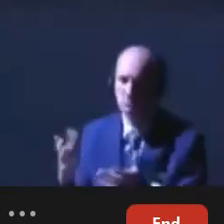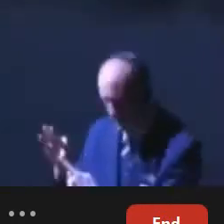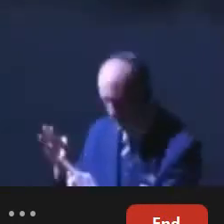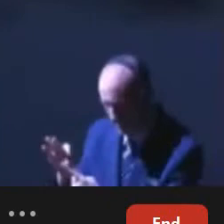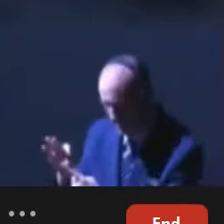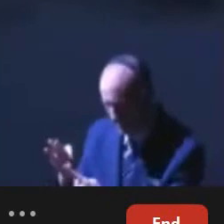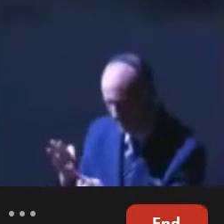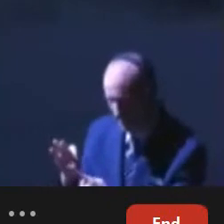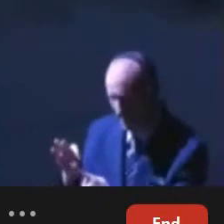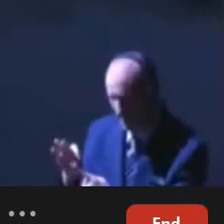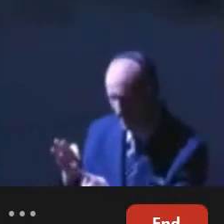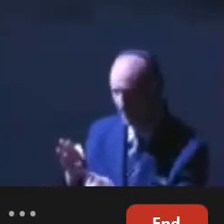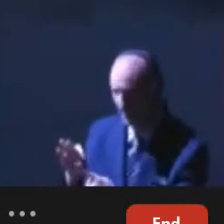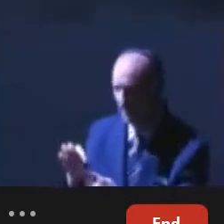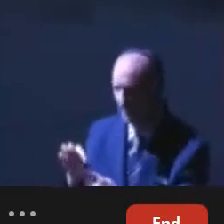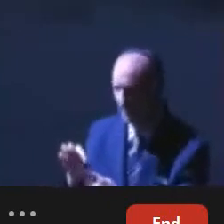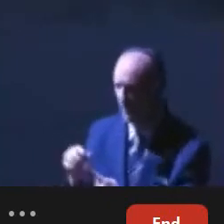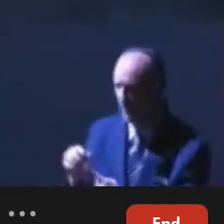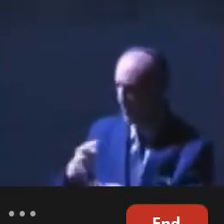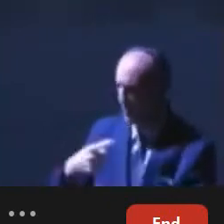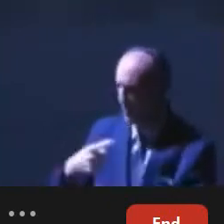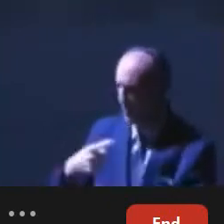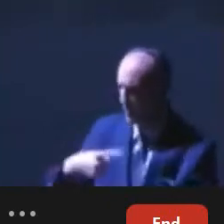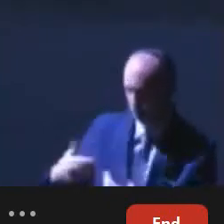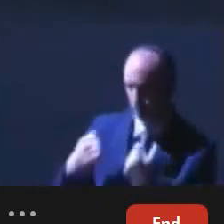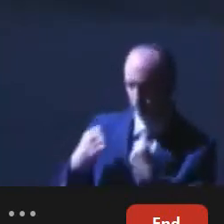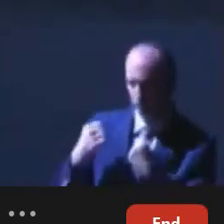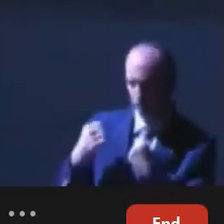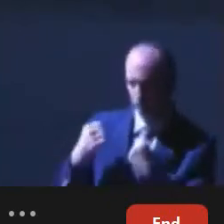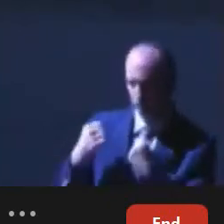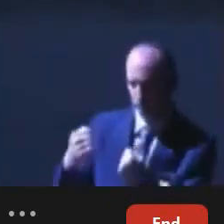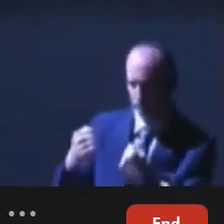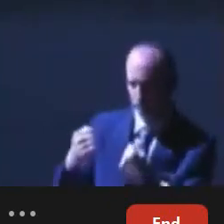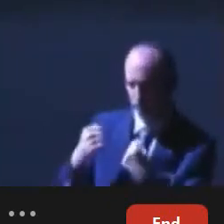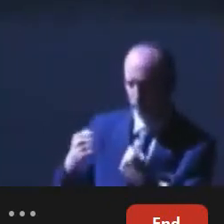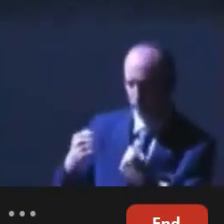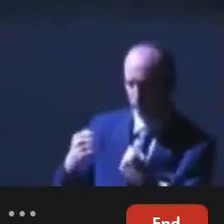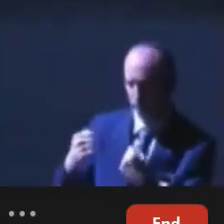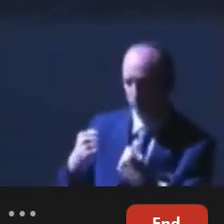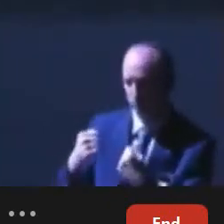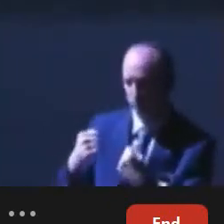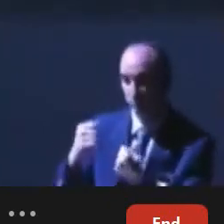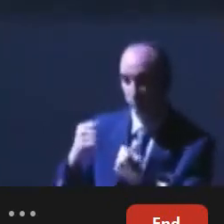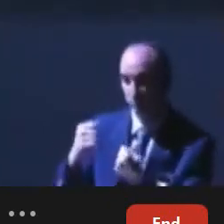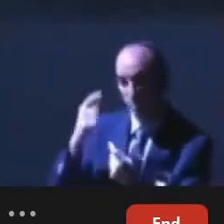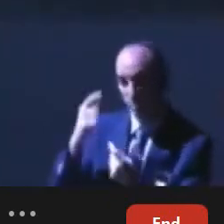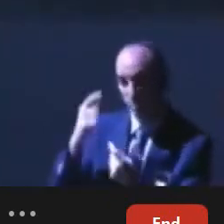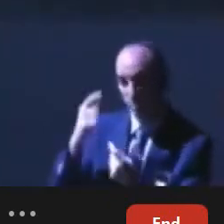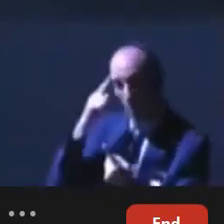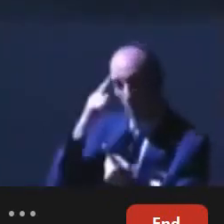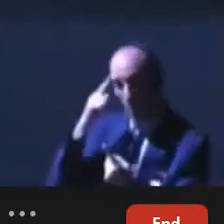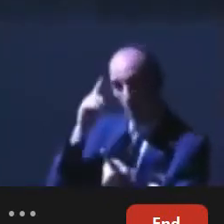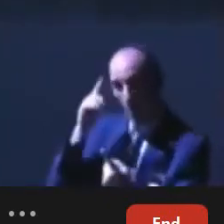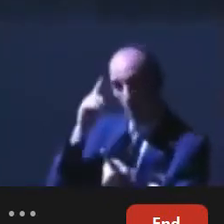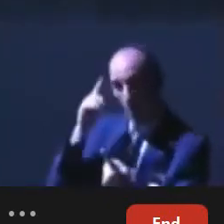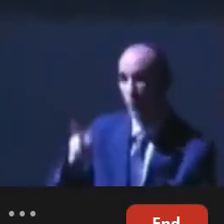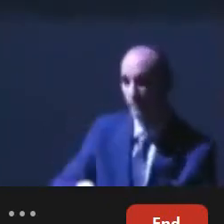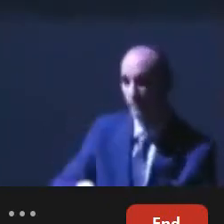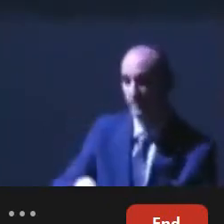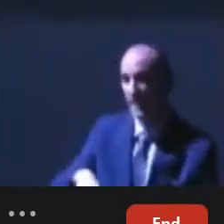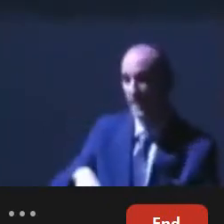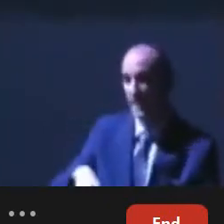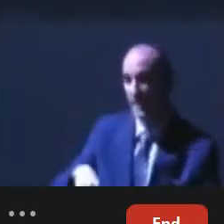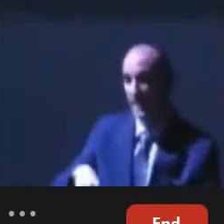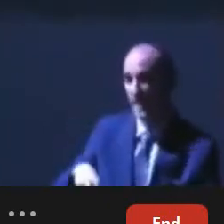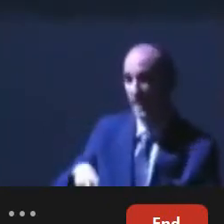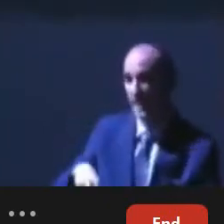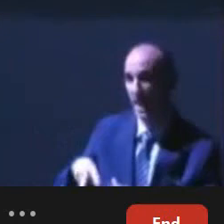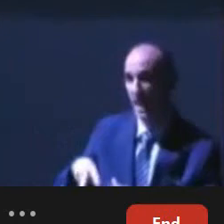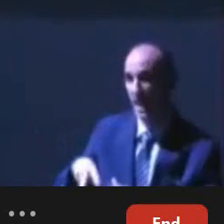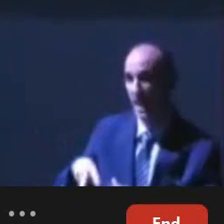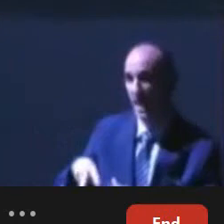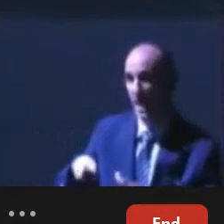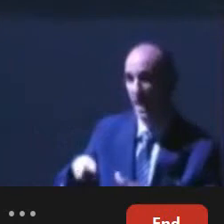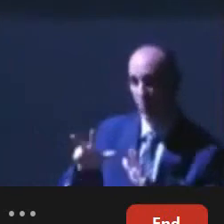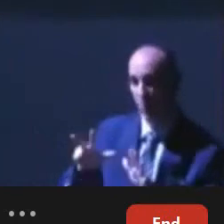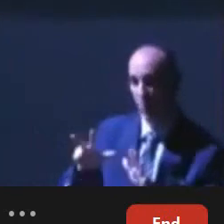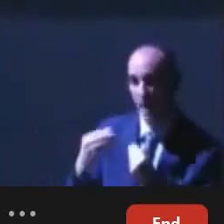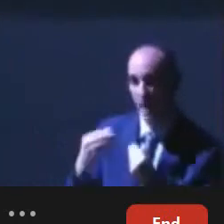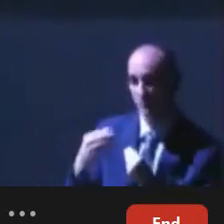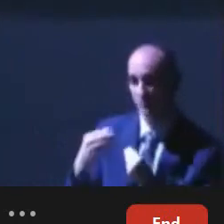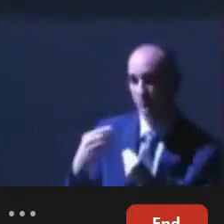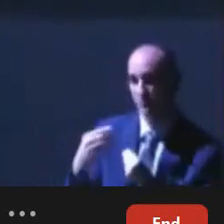gì? Và nó sẽ có, và nó sẽ luôn luôn đi cùng chúng ta. Khi mà tôi xem cái